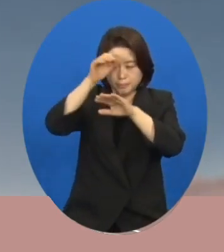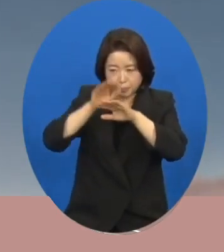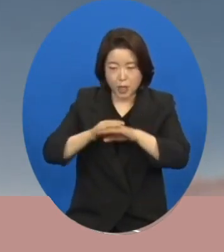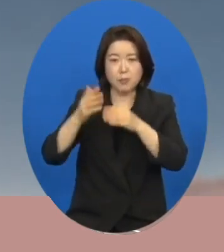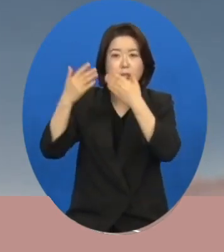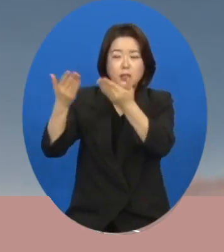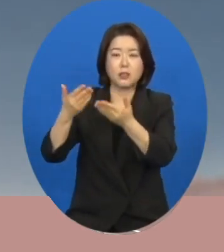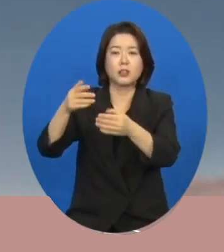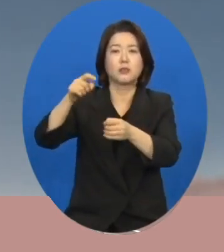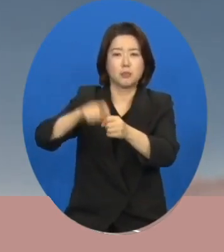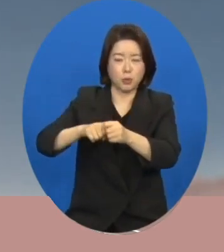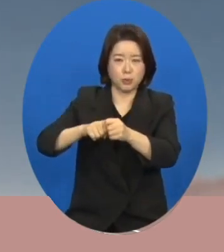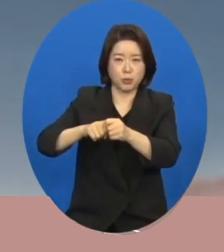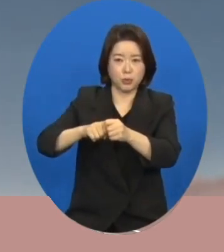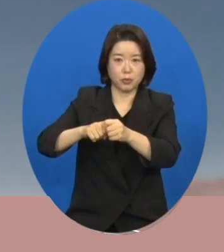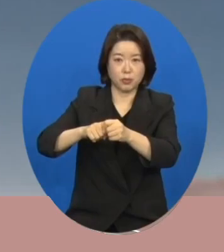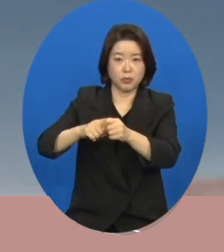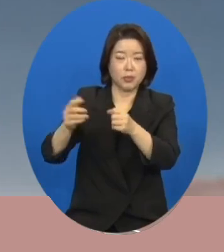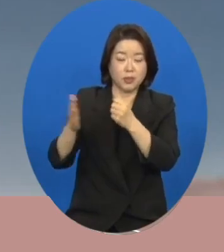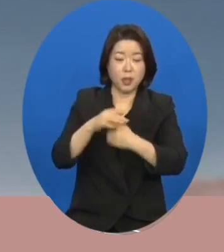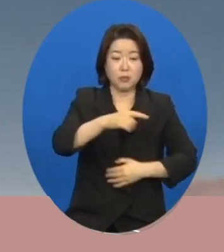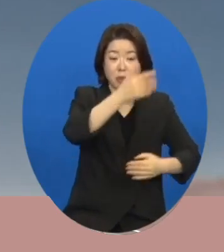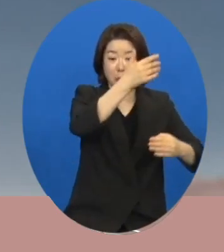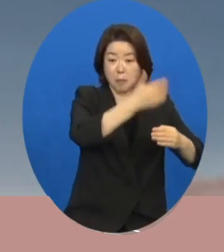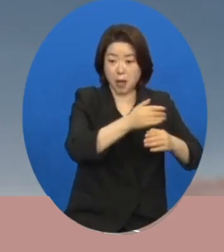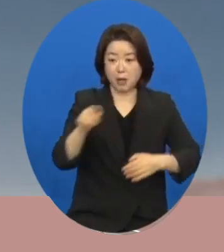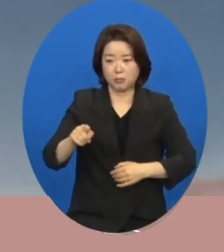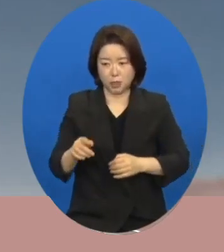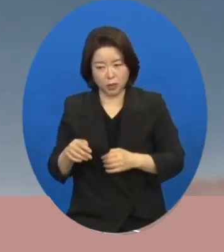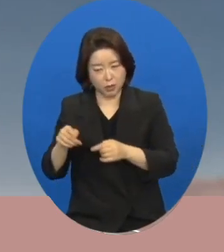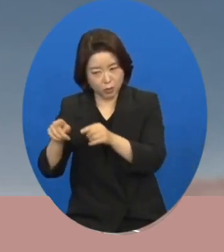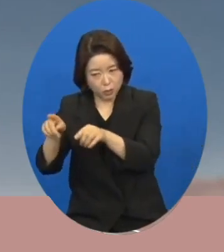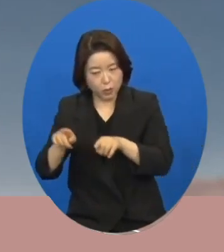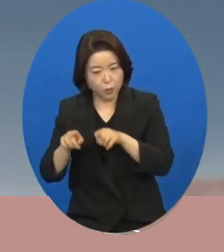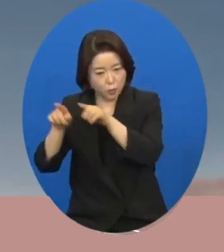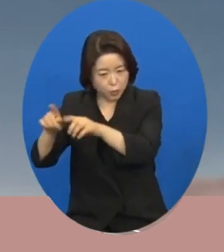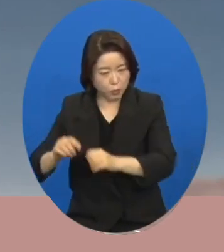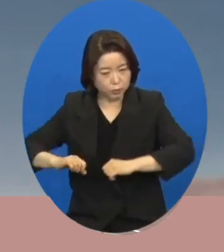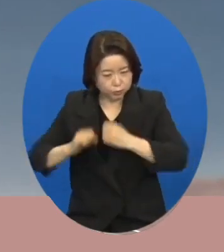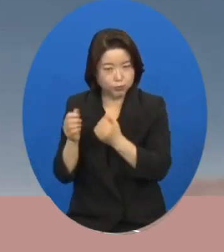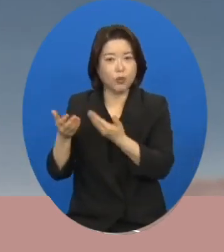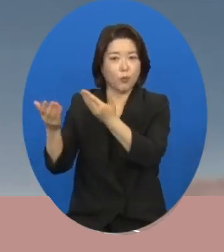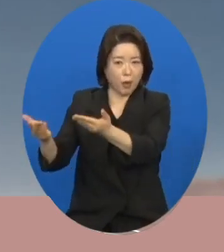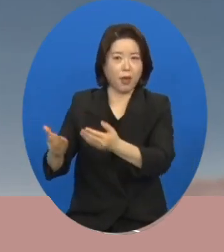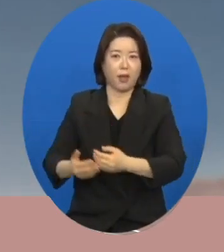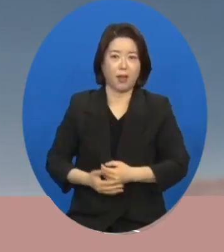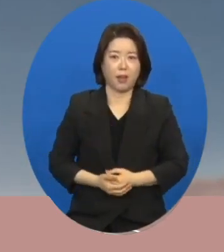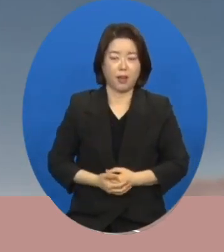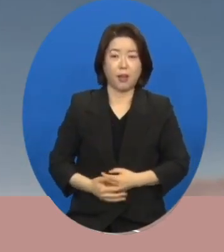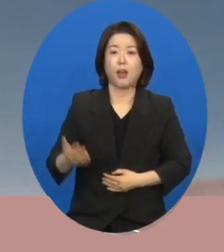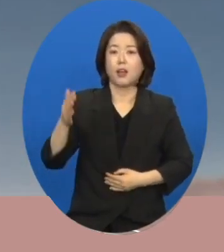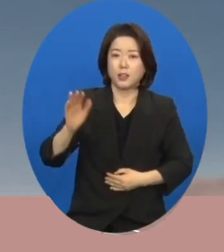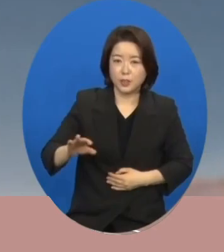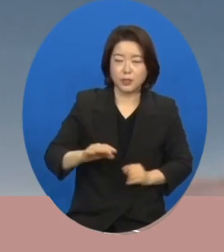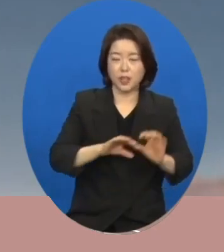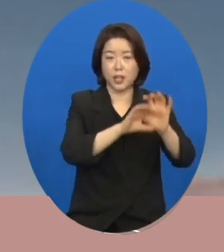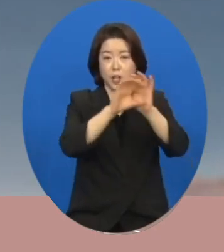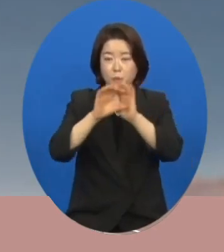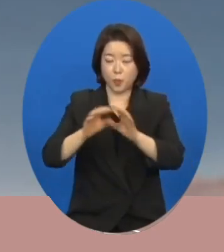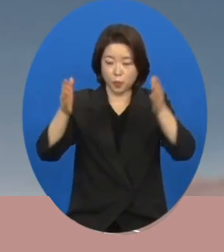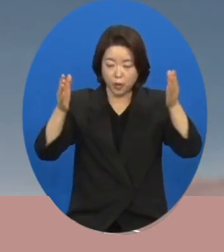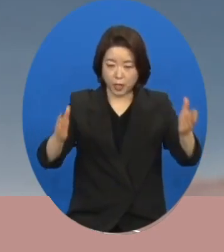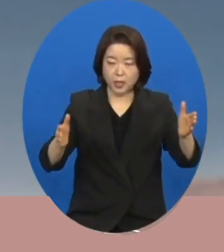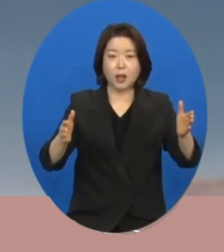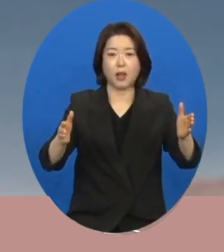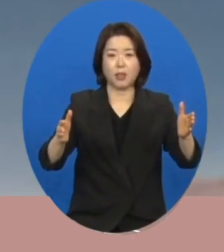이해는 안 되지만 하는 거예요 근데 놀라운 일이 뭐냐면 하나님이 코로나 기간을 통해서 오히려 그 매출을